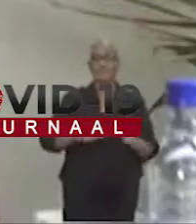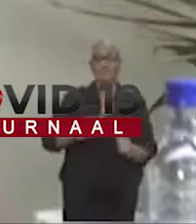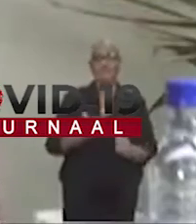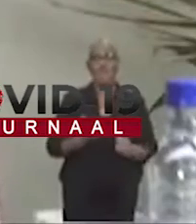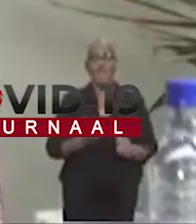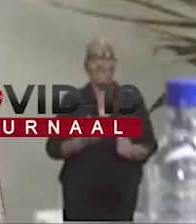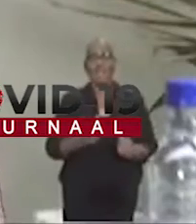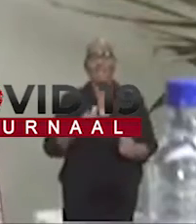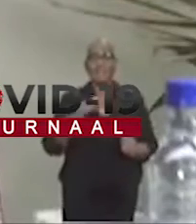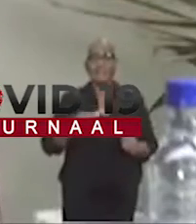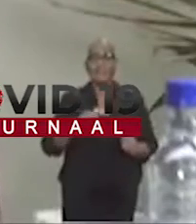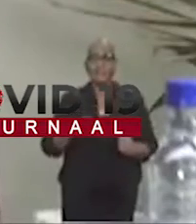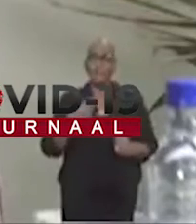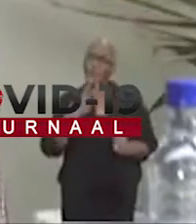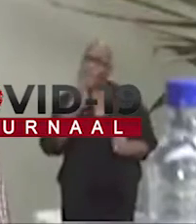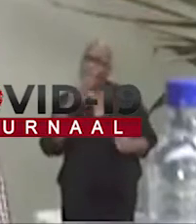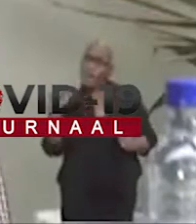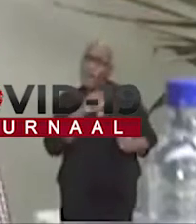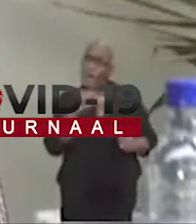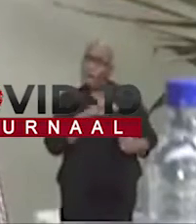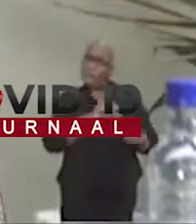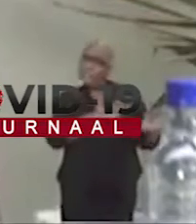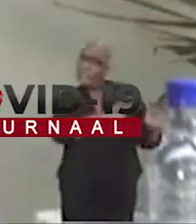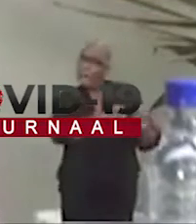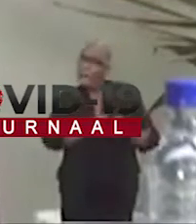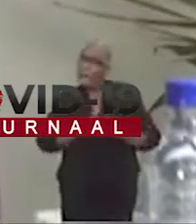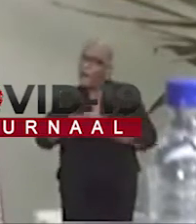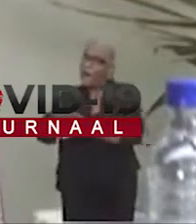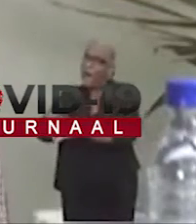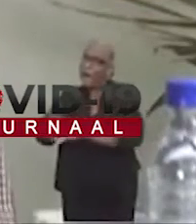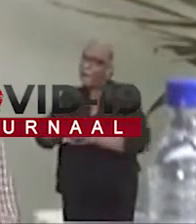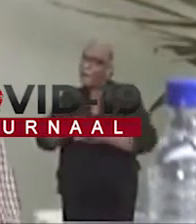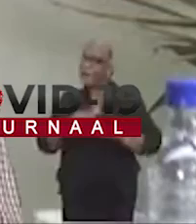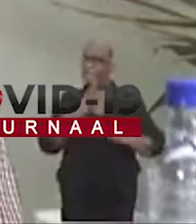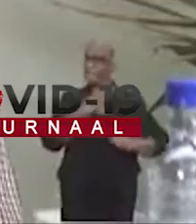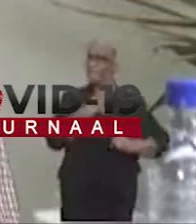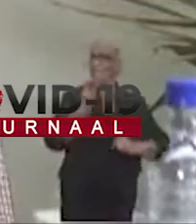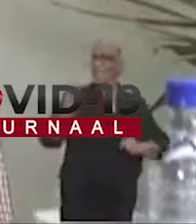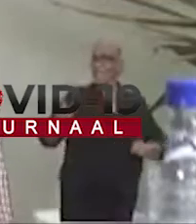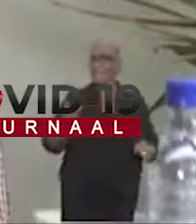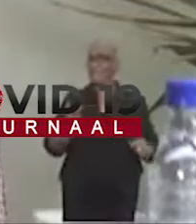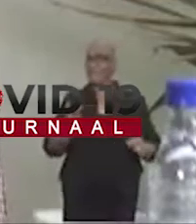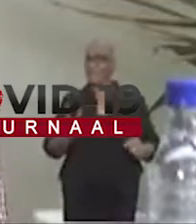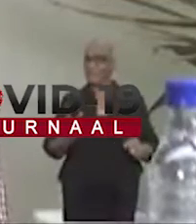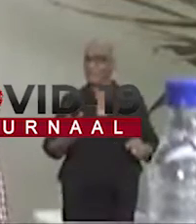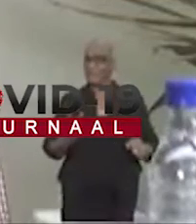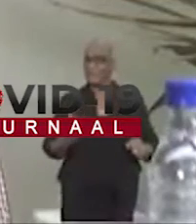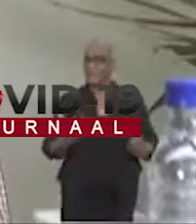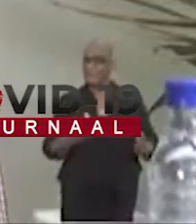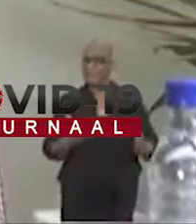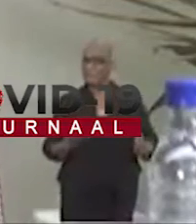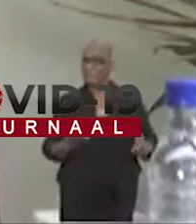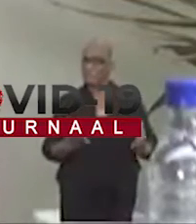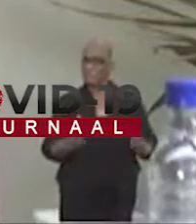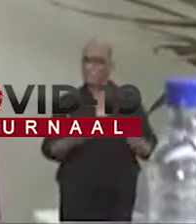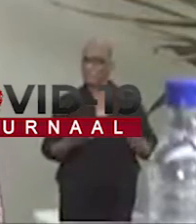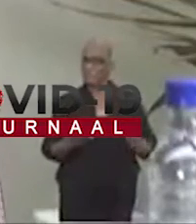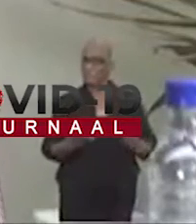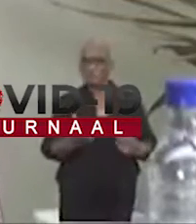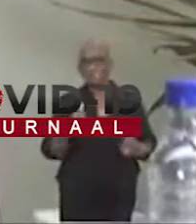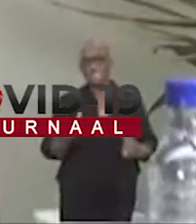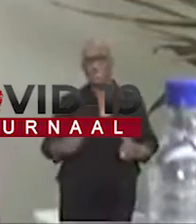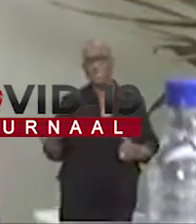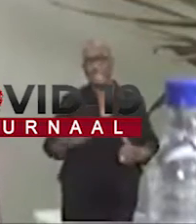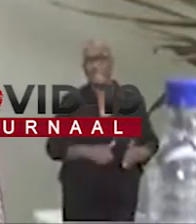We kijken dus naar andere strategieën, waaronder het praten met de key